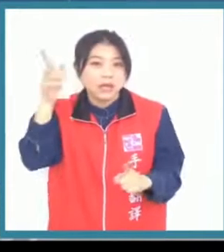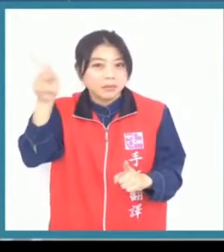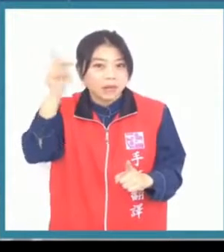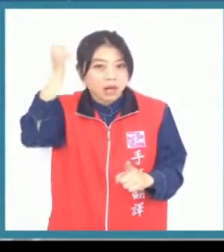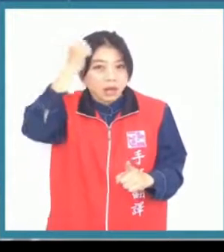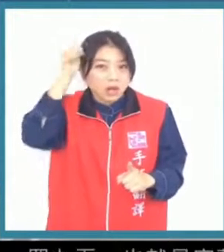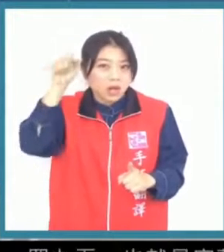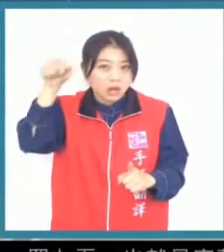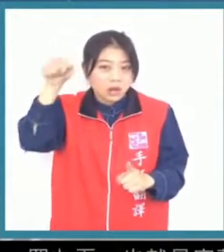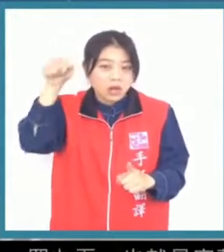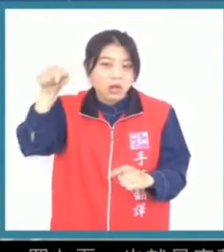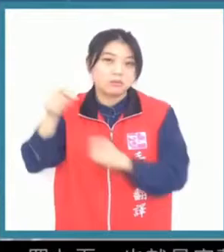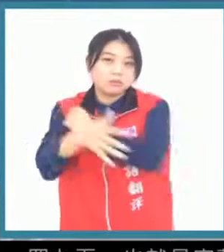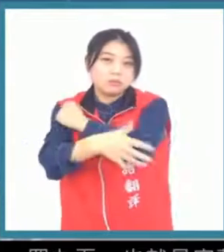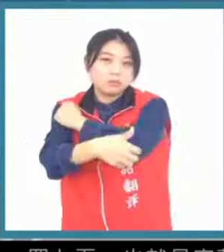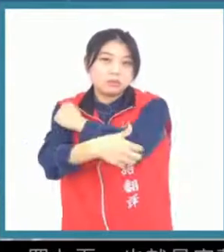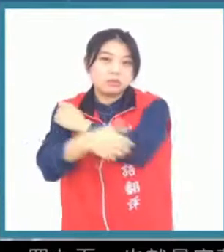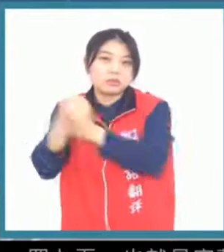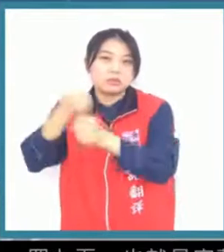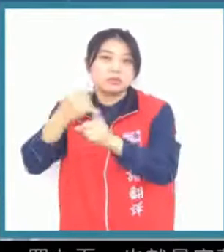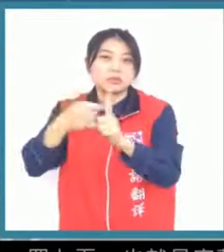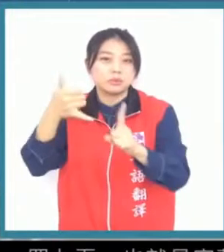那么在这个